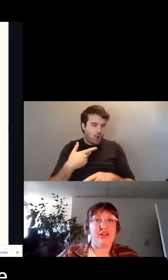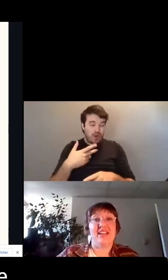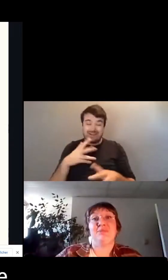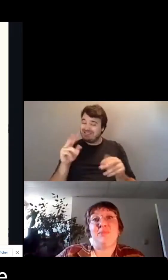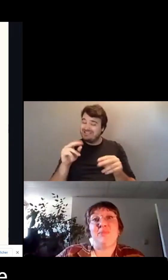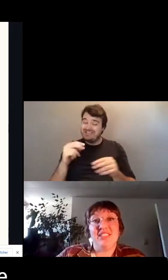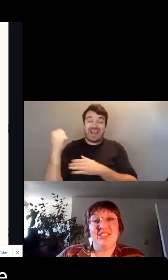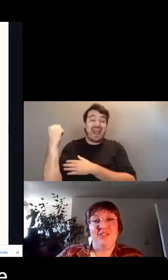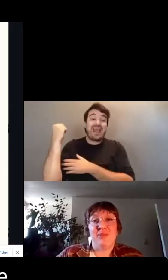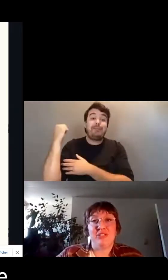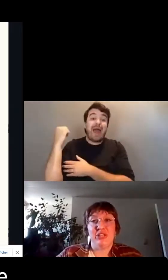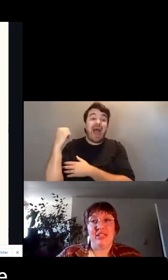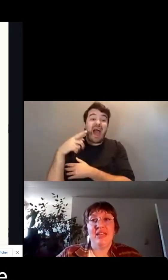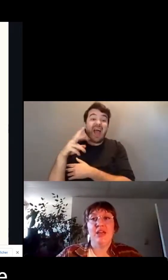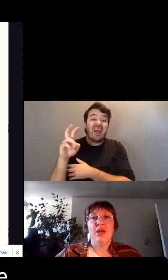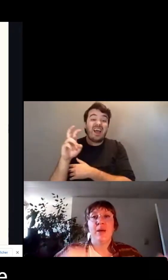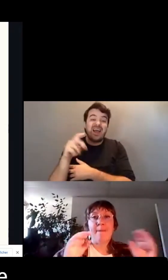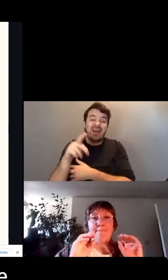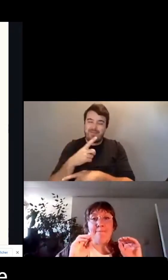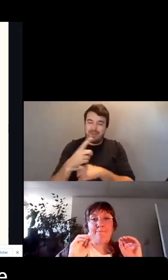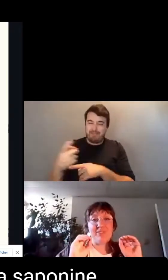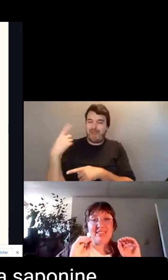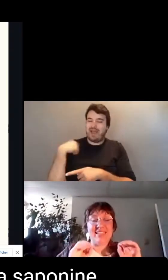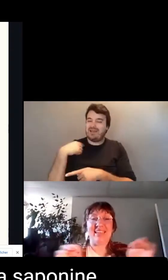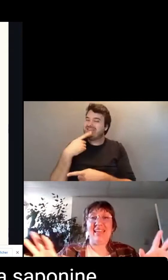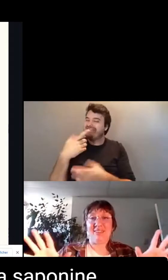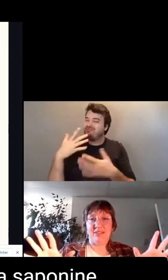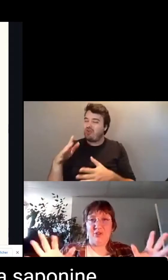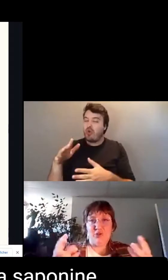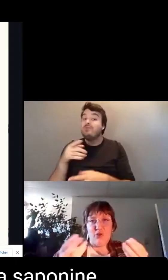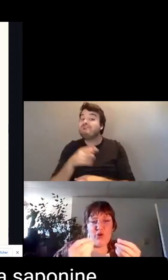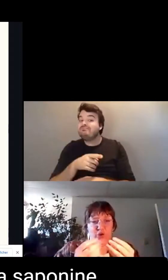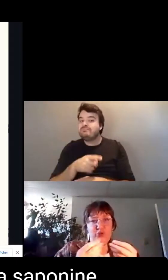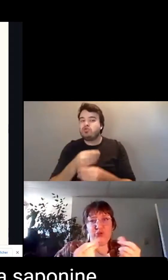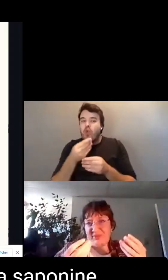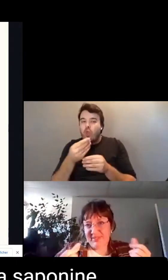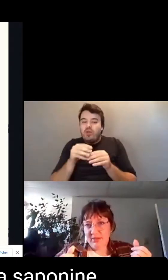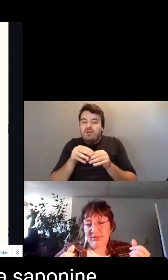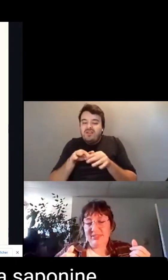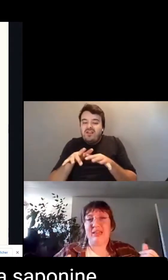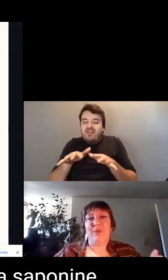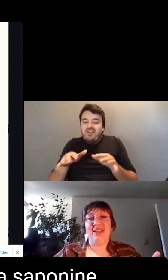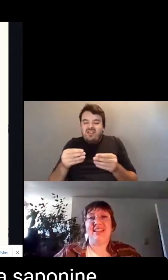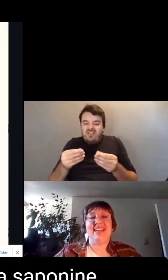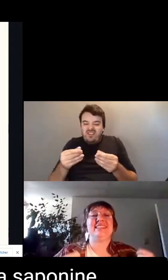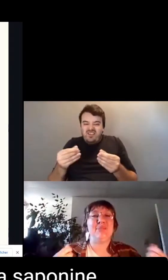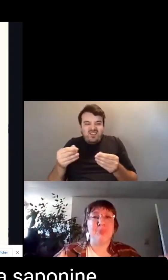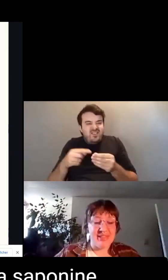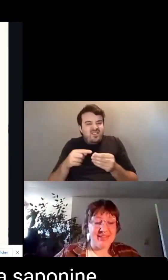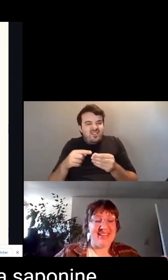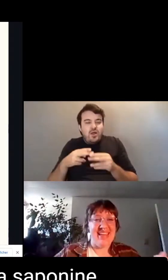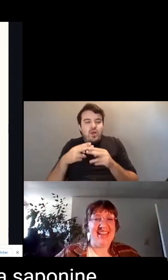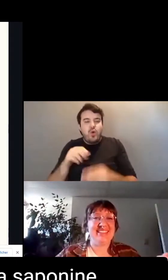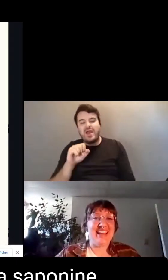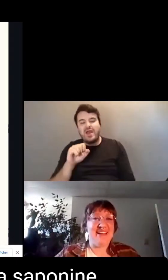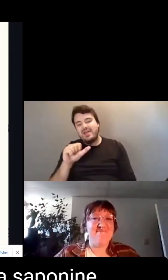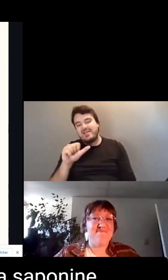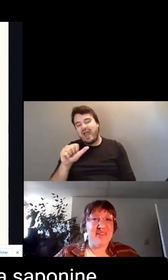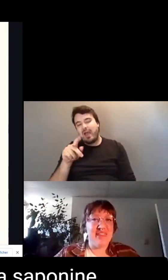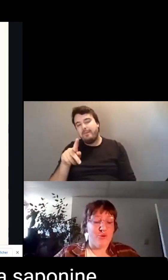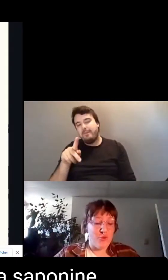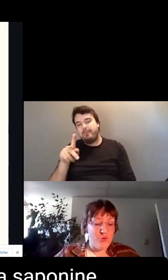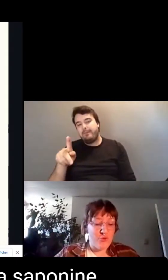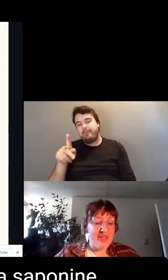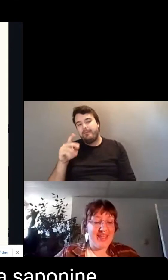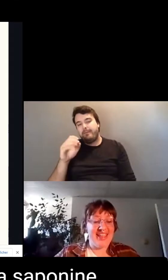L'épinard, la semaine passée, je l'avais mentionné, sécrète une substance qui s'appelle la saponine,